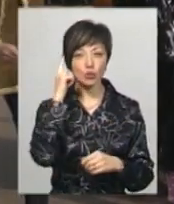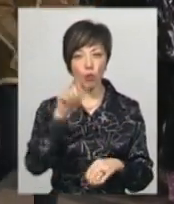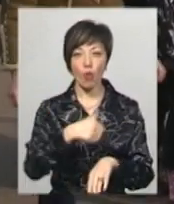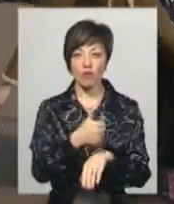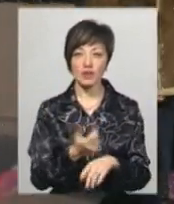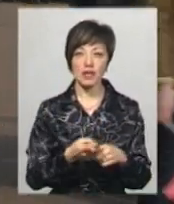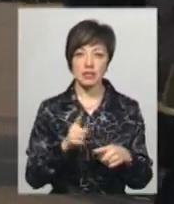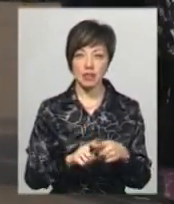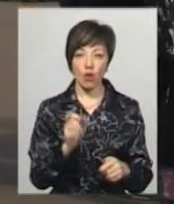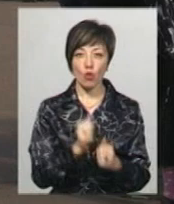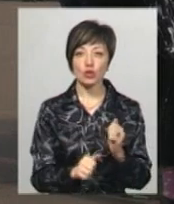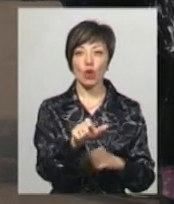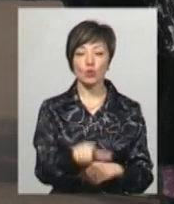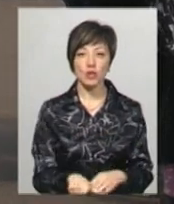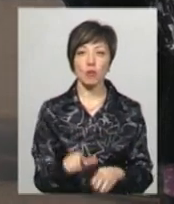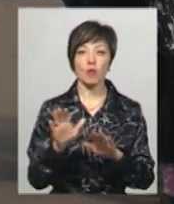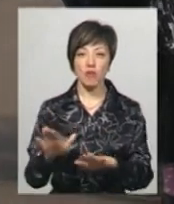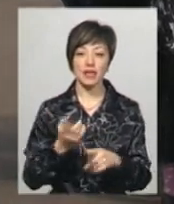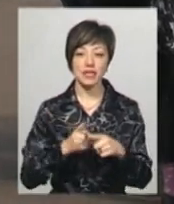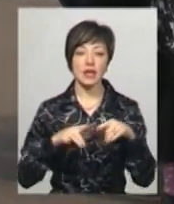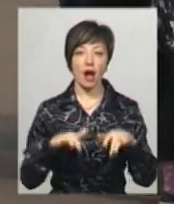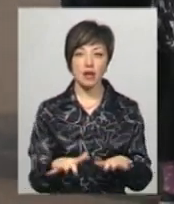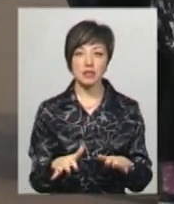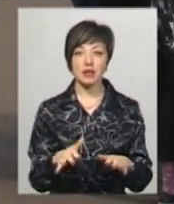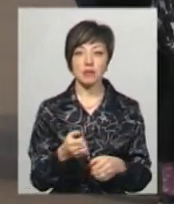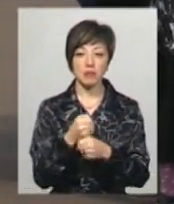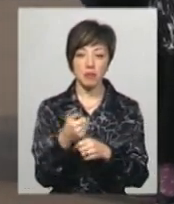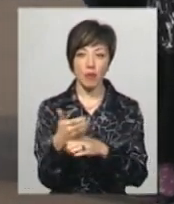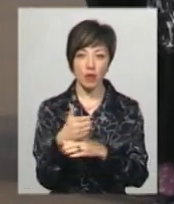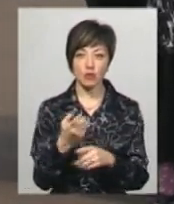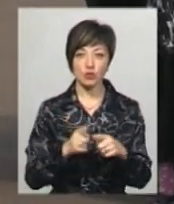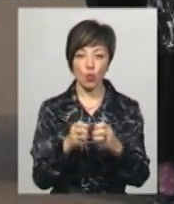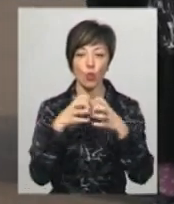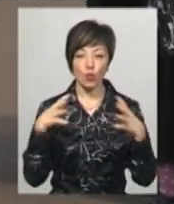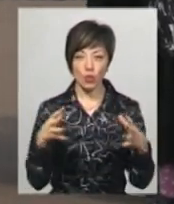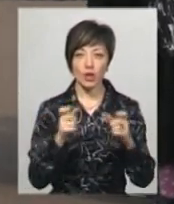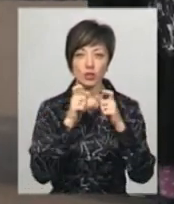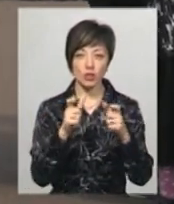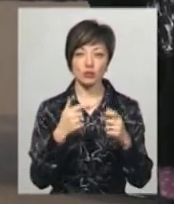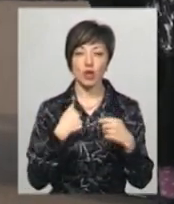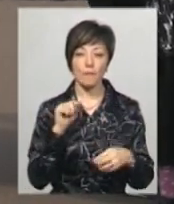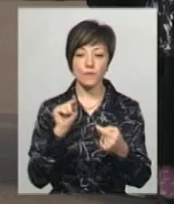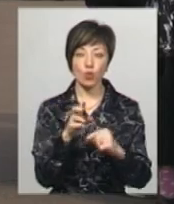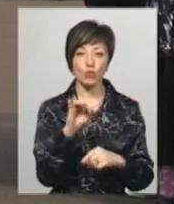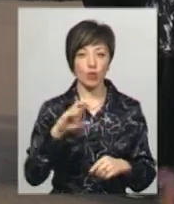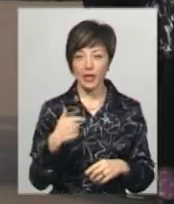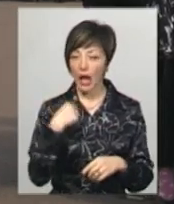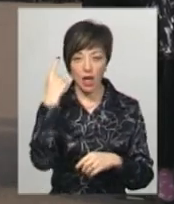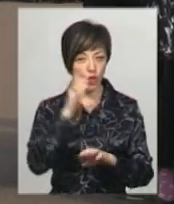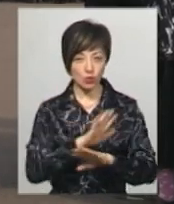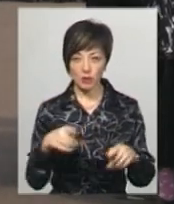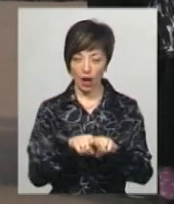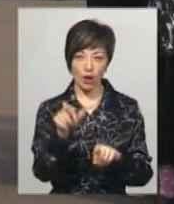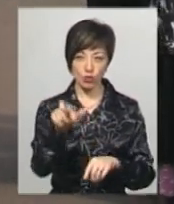головне це кожна людина, яка побувала на цій акції, яка тримала цей прапорець, цю кульку і кричала, що я проти булінгу, я не думаю, що